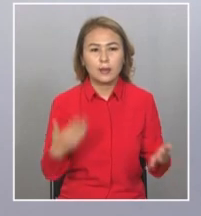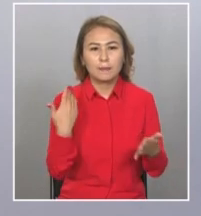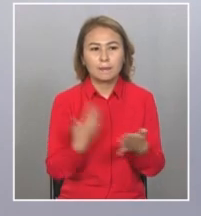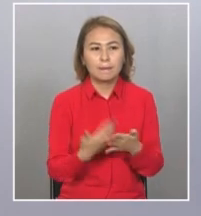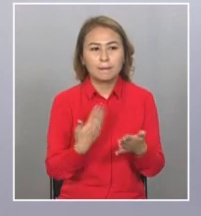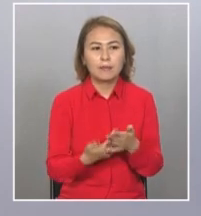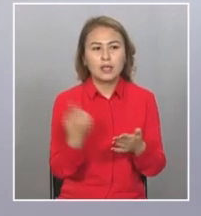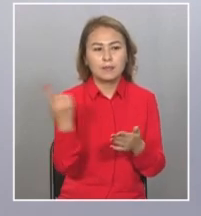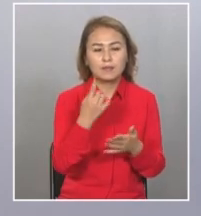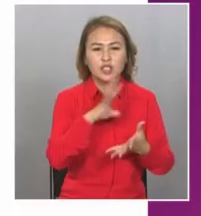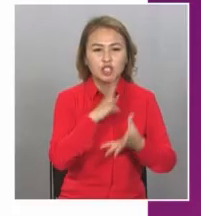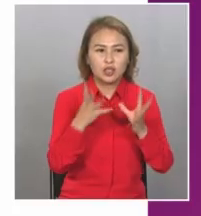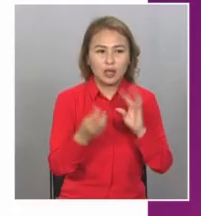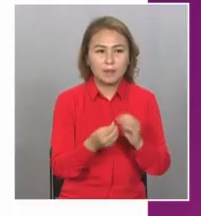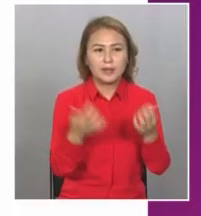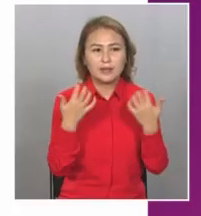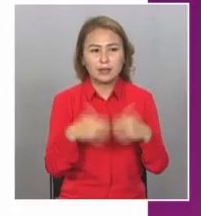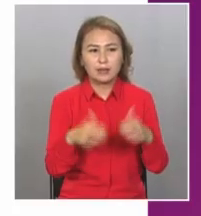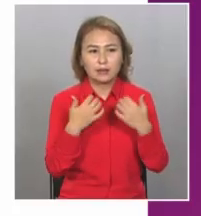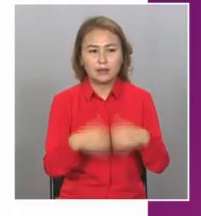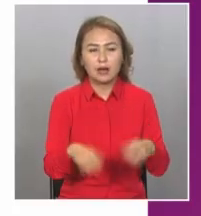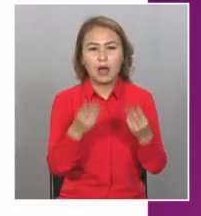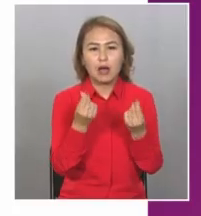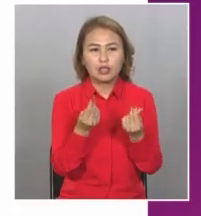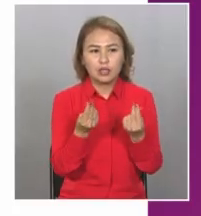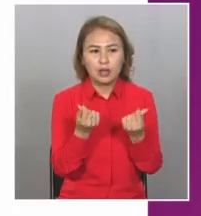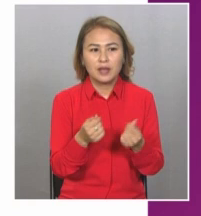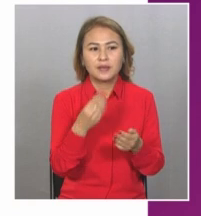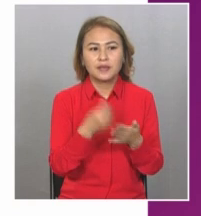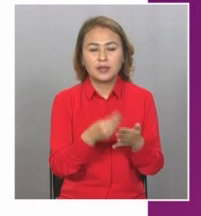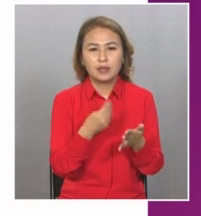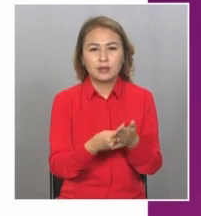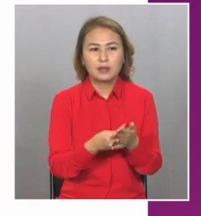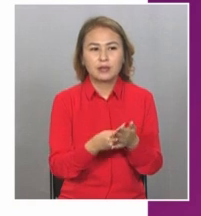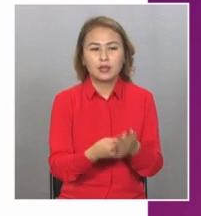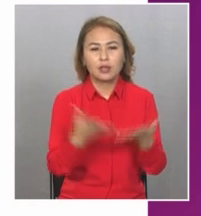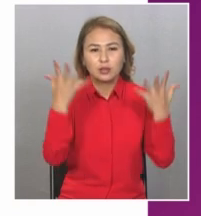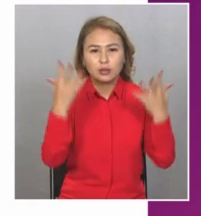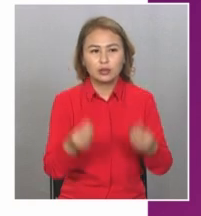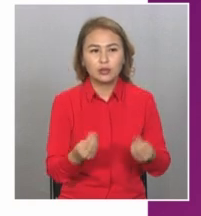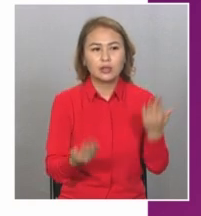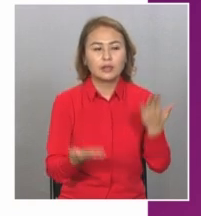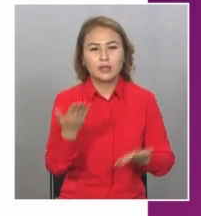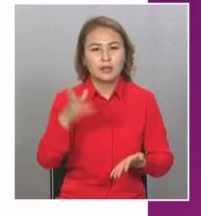Мысалы, бірінші жалпы, сандық, ақшалай, финанстық, күні немесе дата,